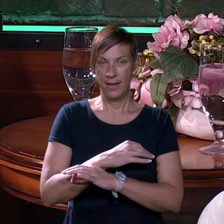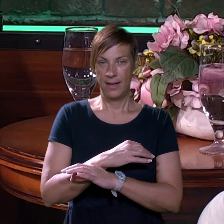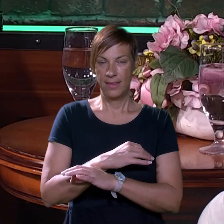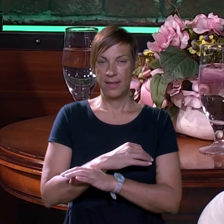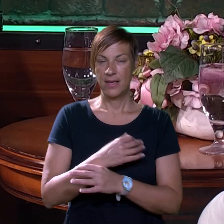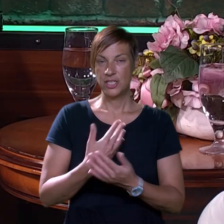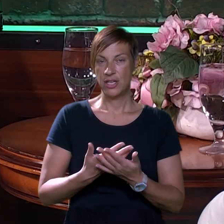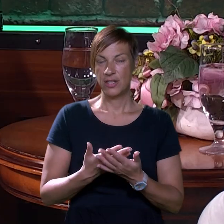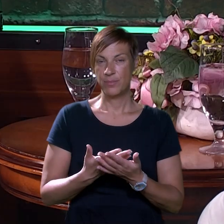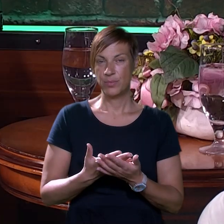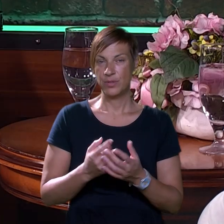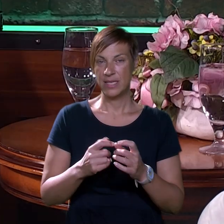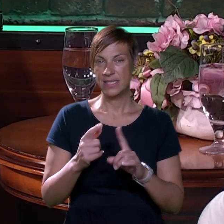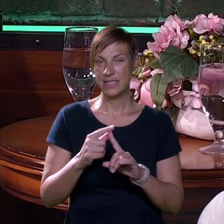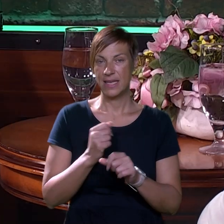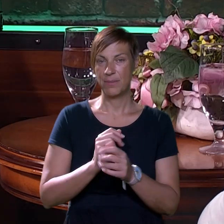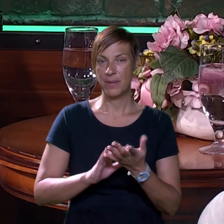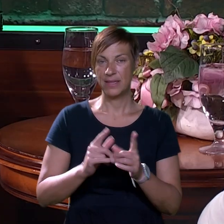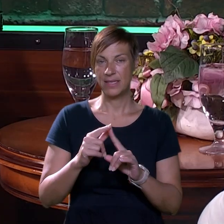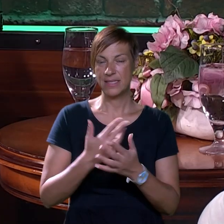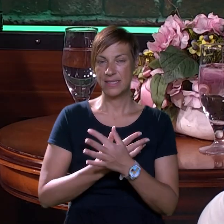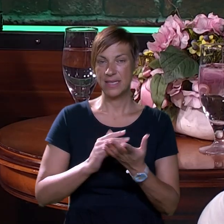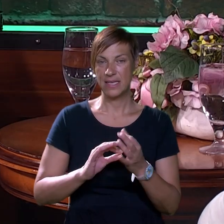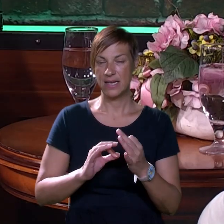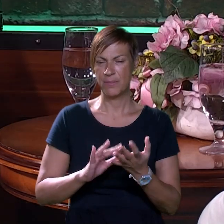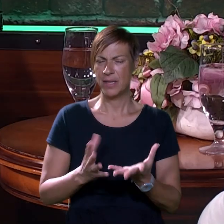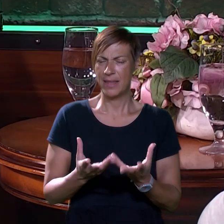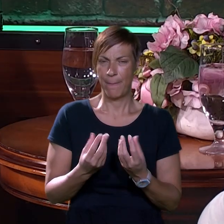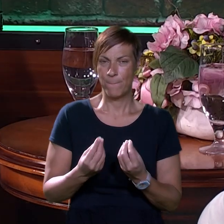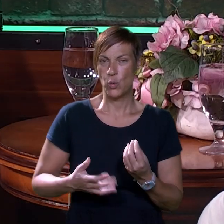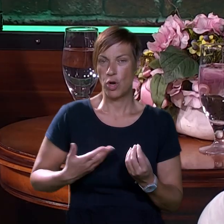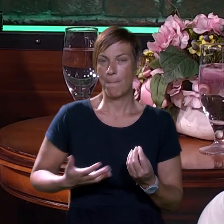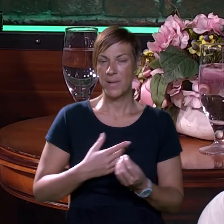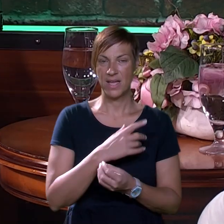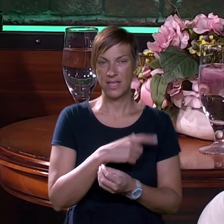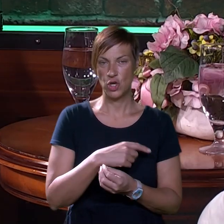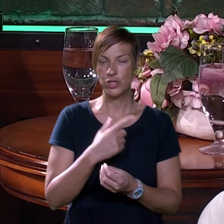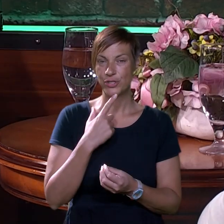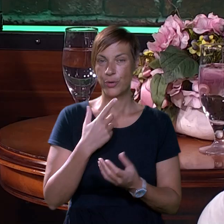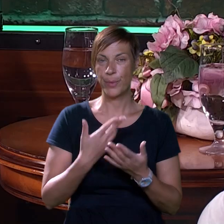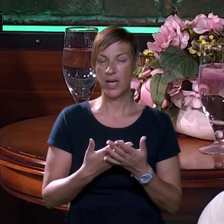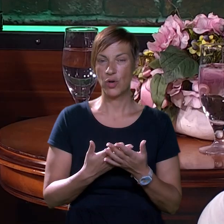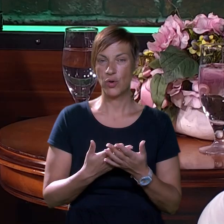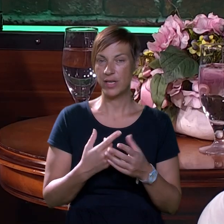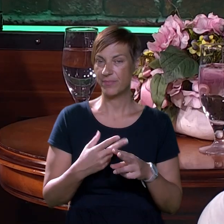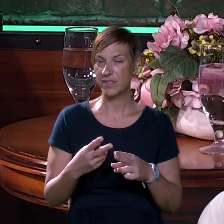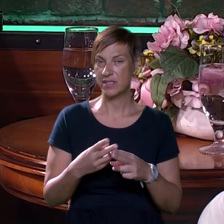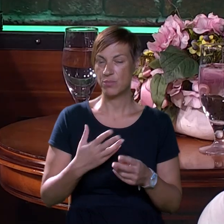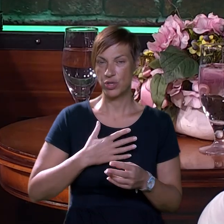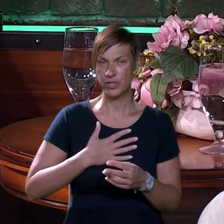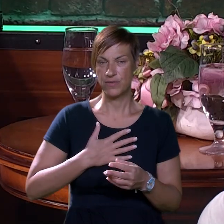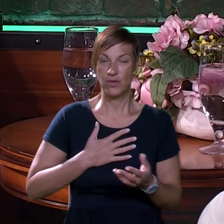Nažalost, budu onda najčešće stigmatizirani. Mm. Imate jako puno mladih ljudi koji radi